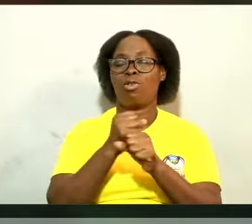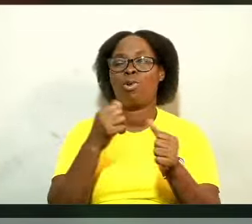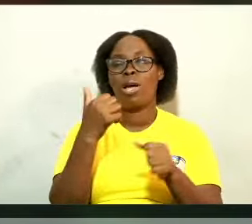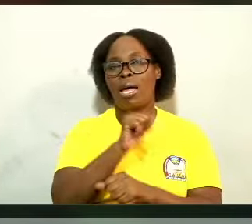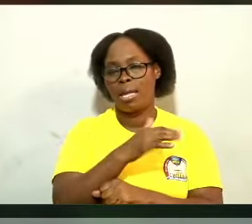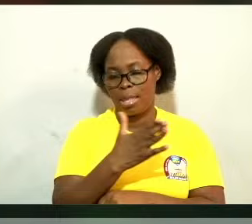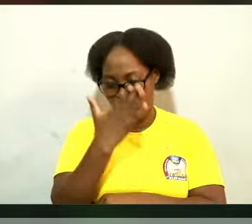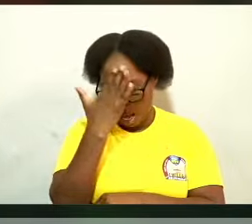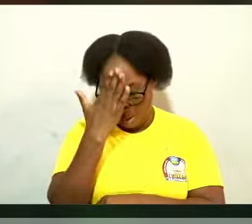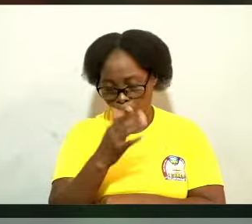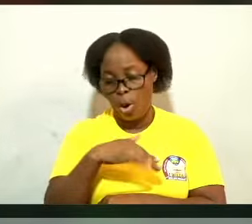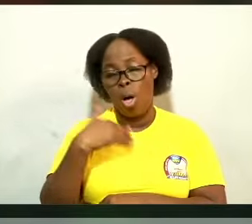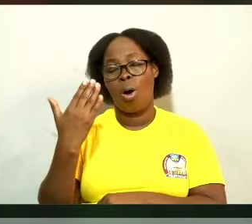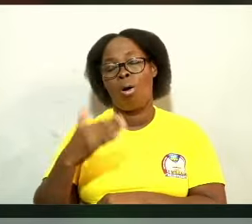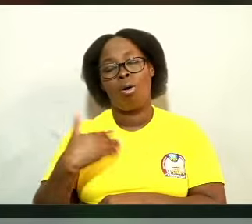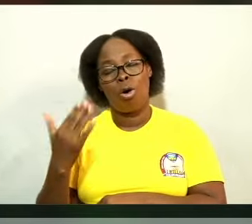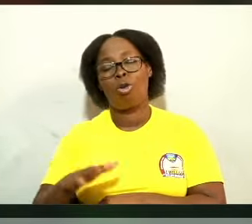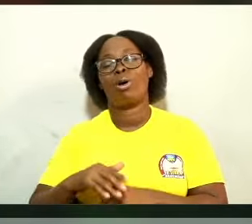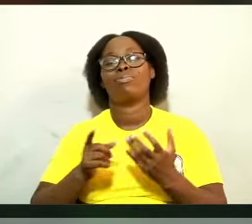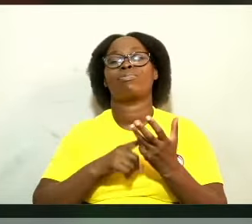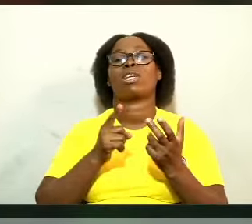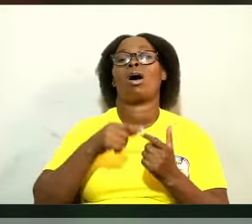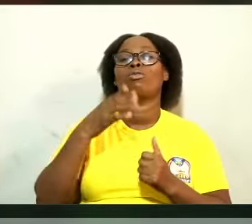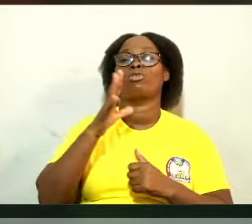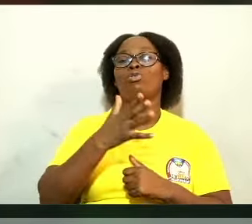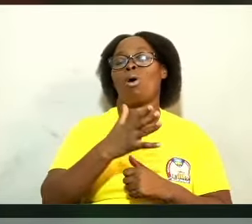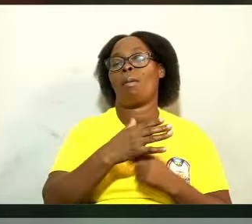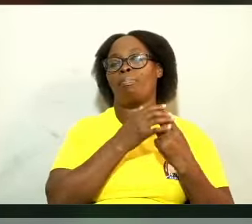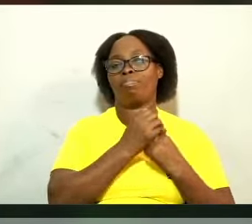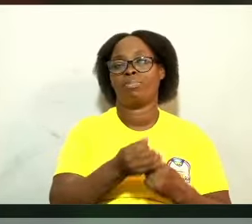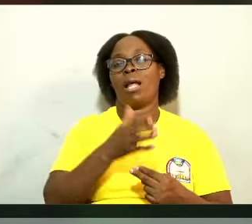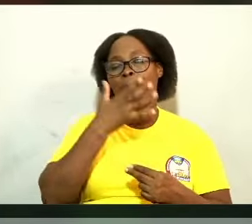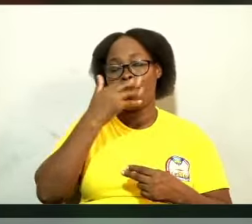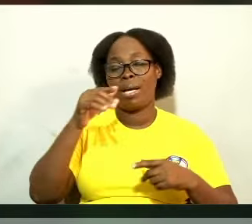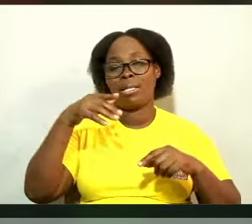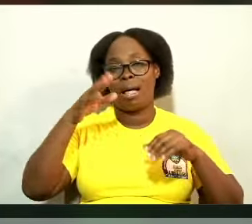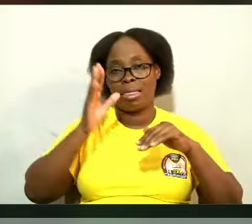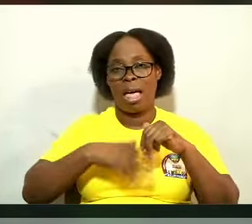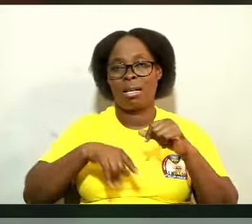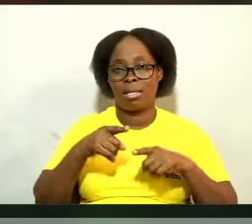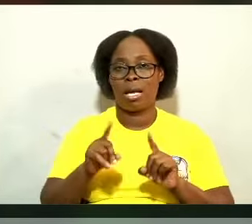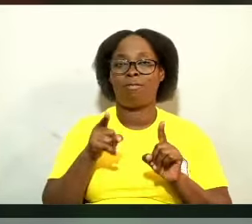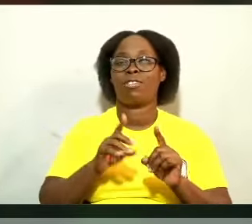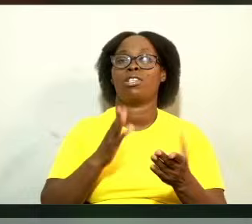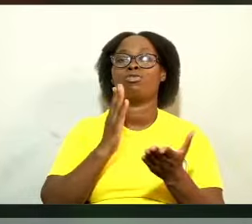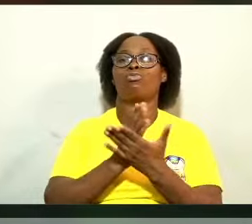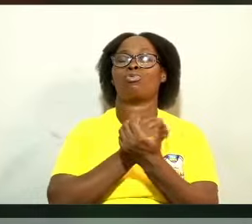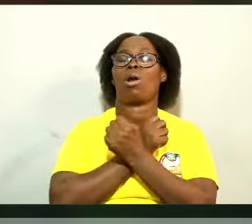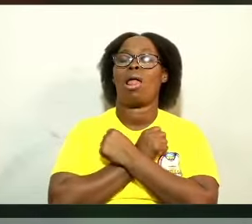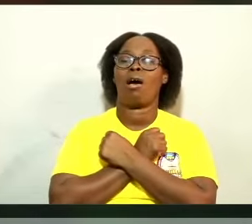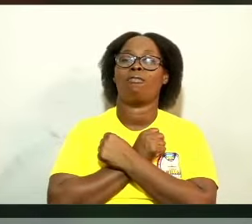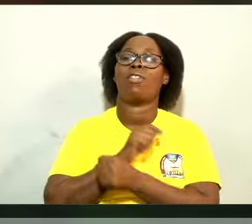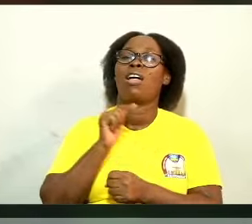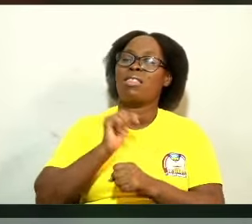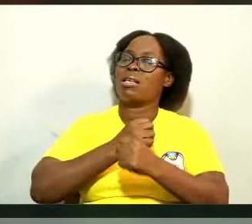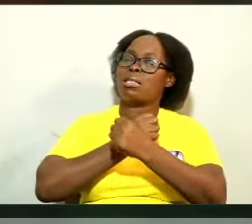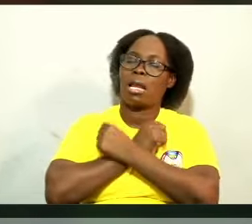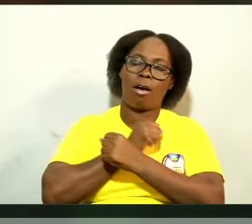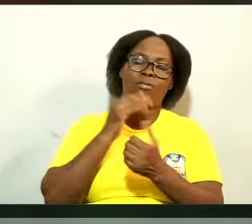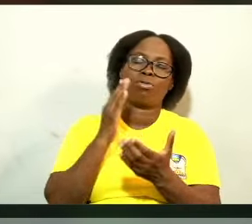mtu amuhesabu mwenziwe kuwa bora kuliko nafsi yake. Huko ndio kupendana, ndio